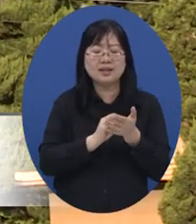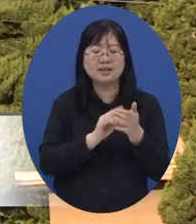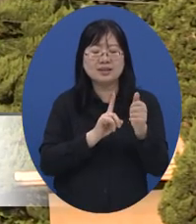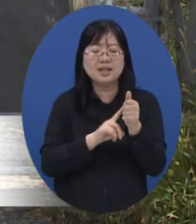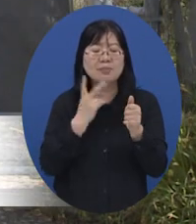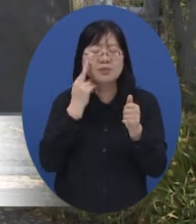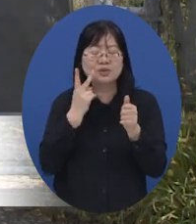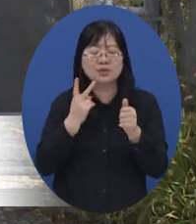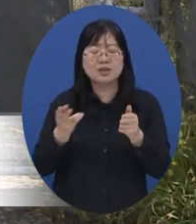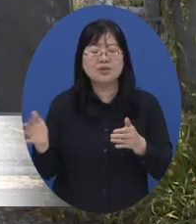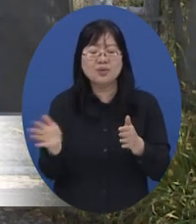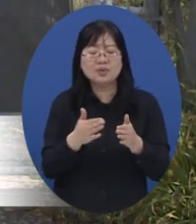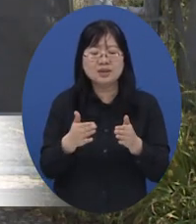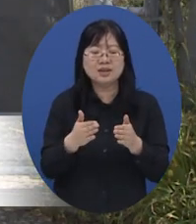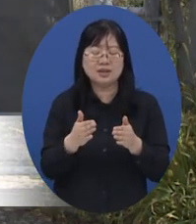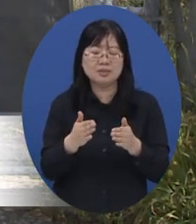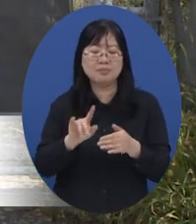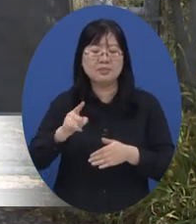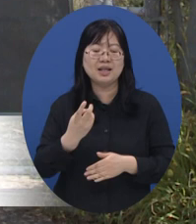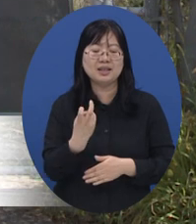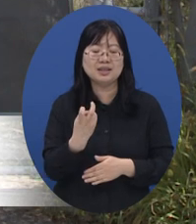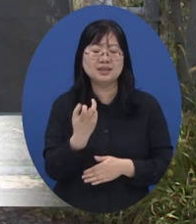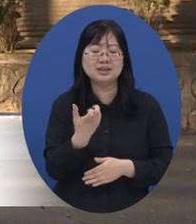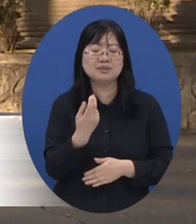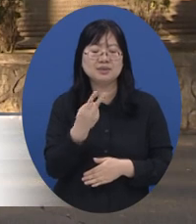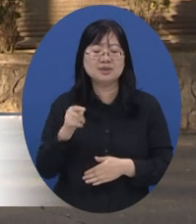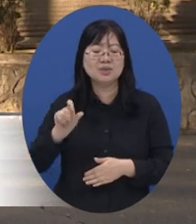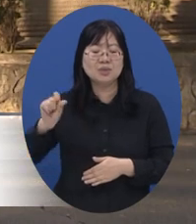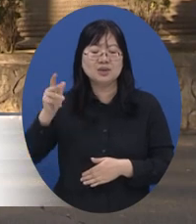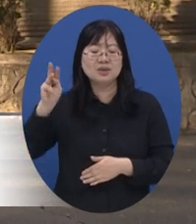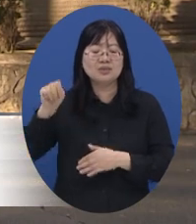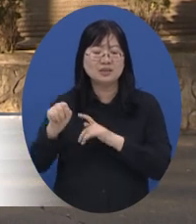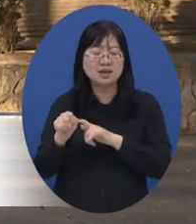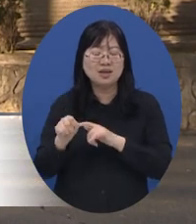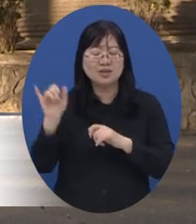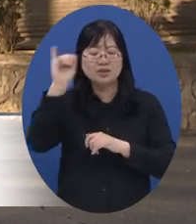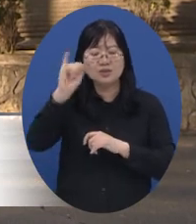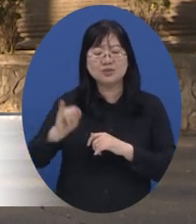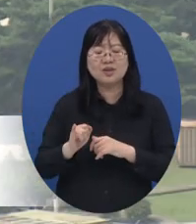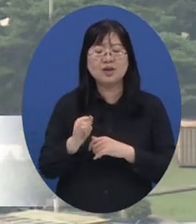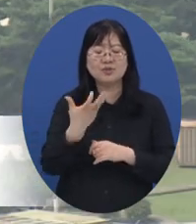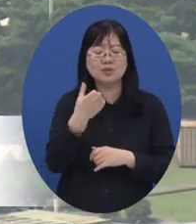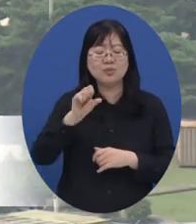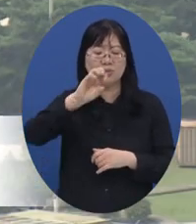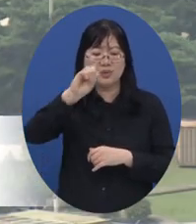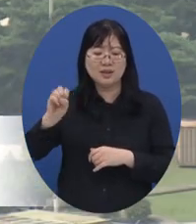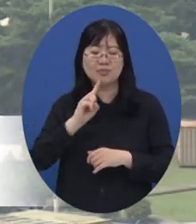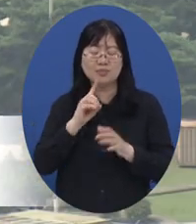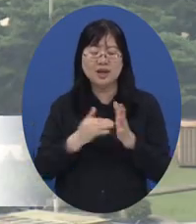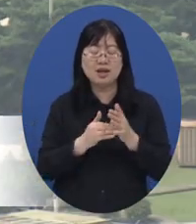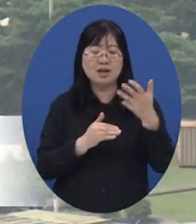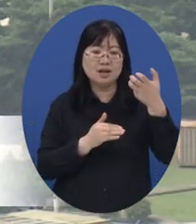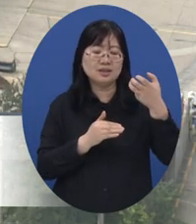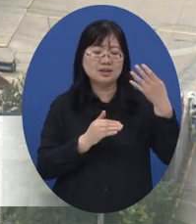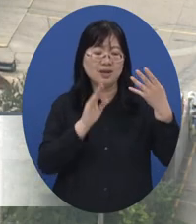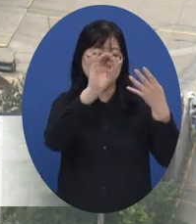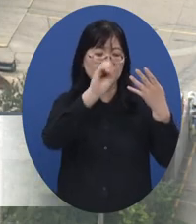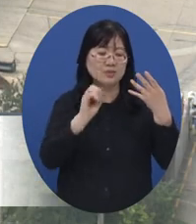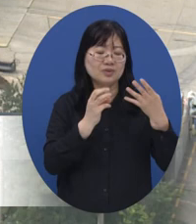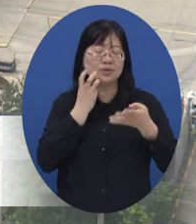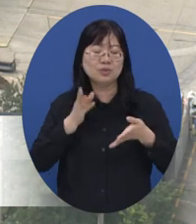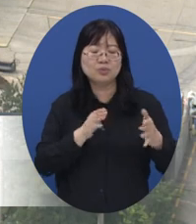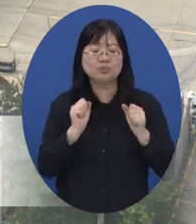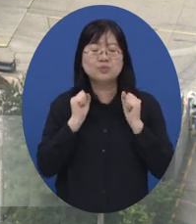공여지 면적은 총 172.5km제곱미터로 전국의 96%입니다. 이중 84%가